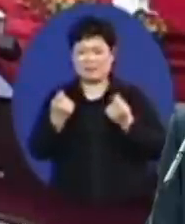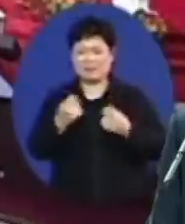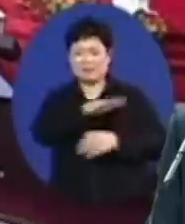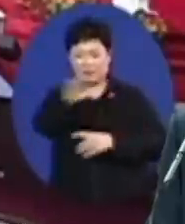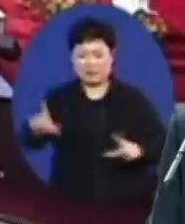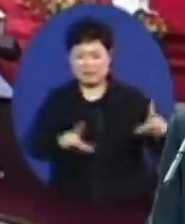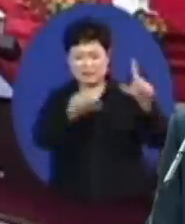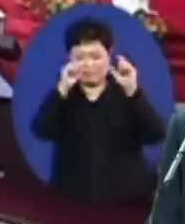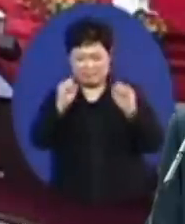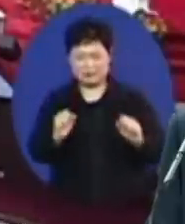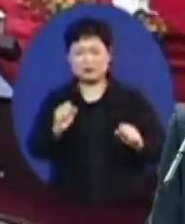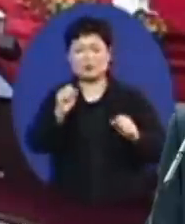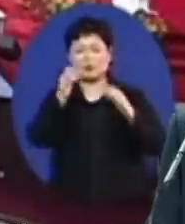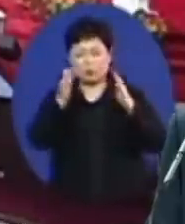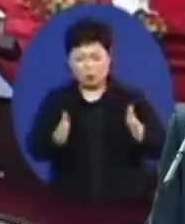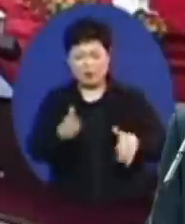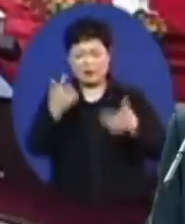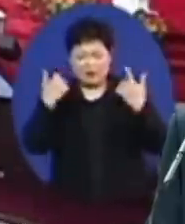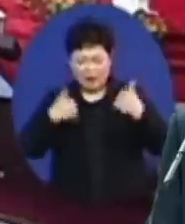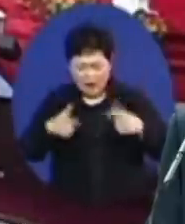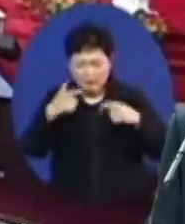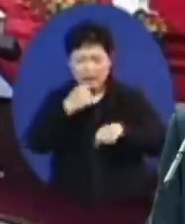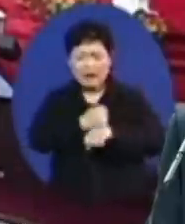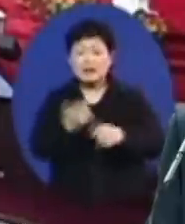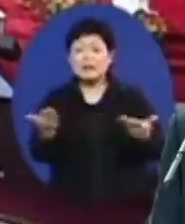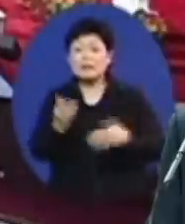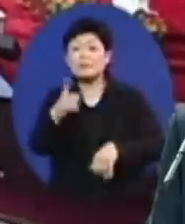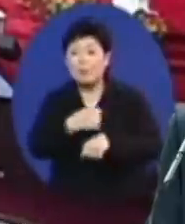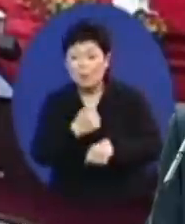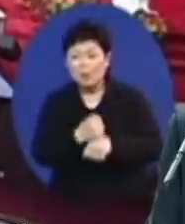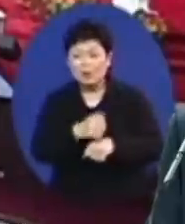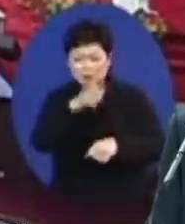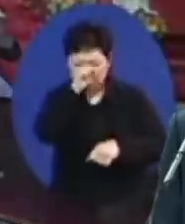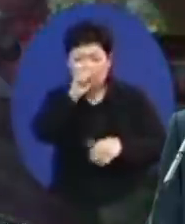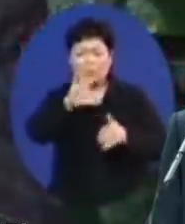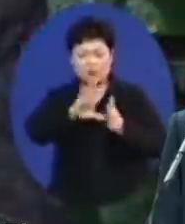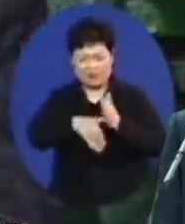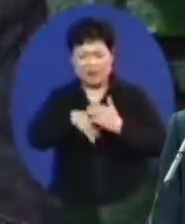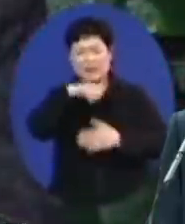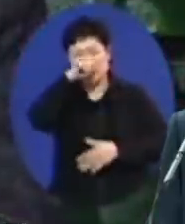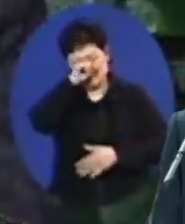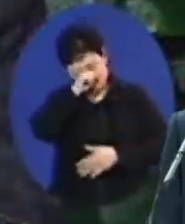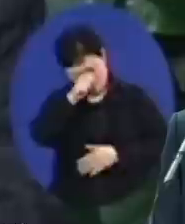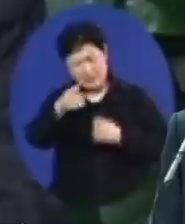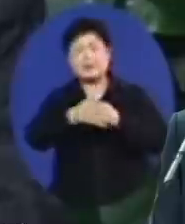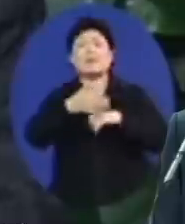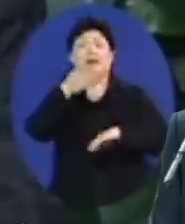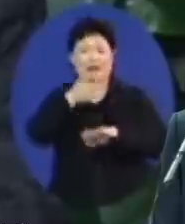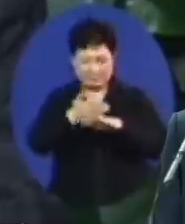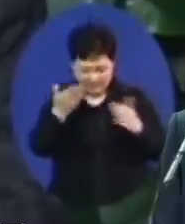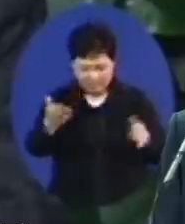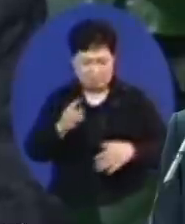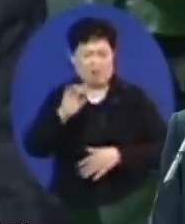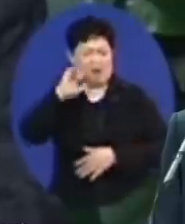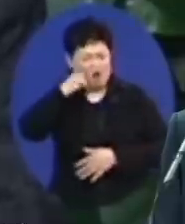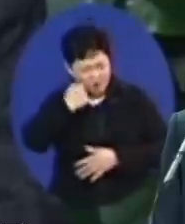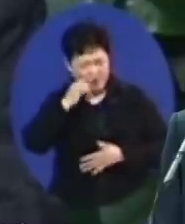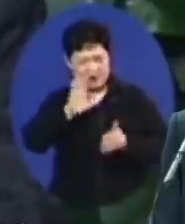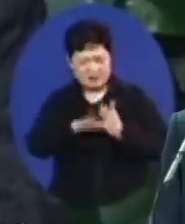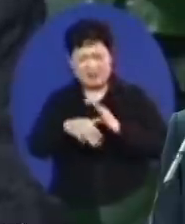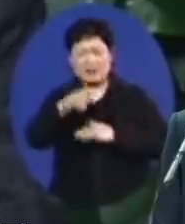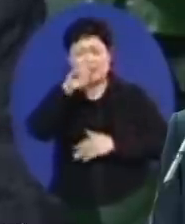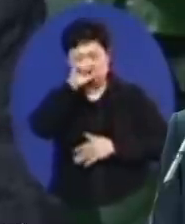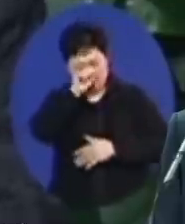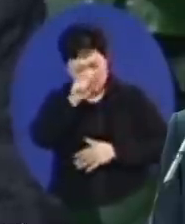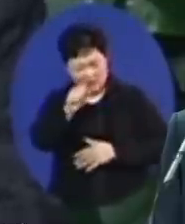동안에 항상 해야 될 것은 좋을 때는 좋아서 좋고 어려울 때는 좋아질